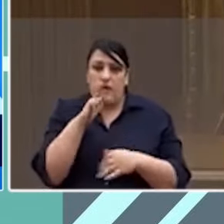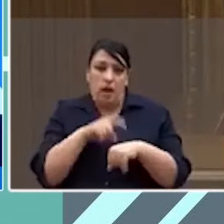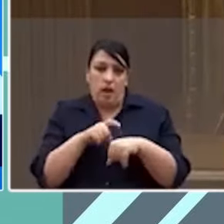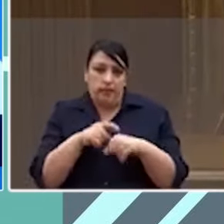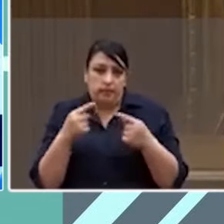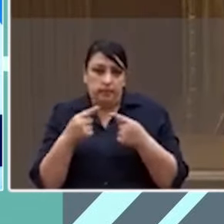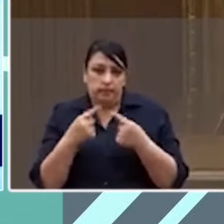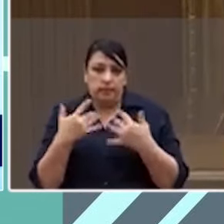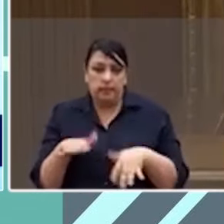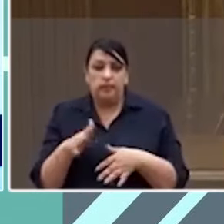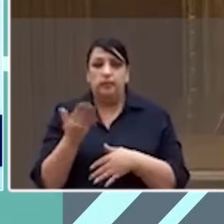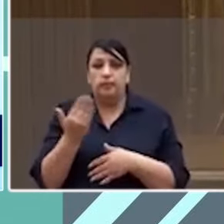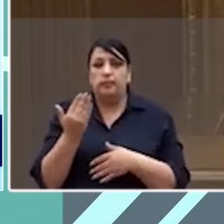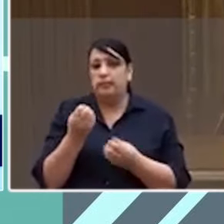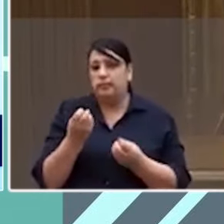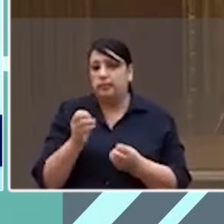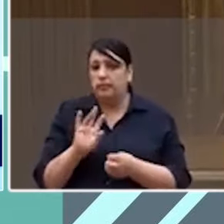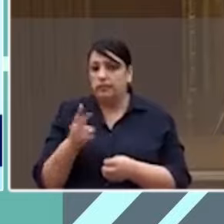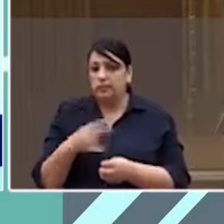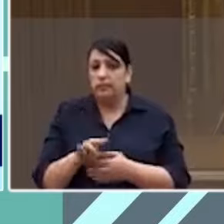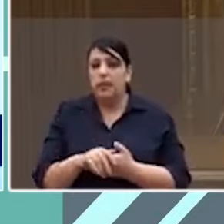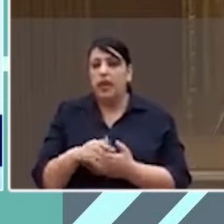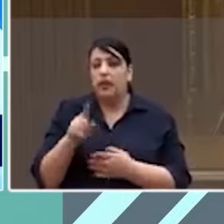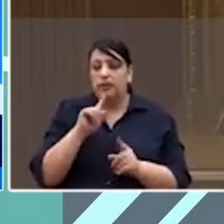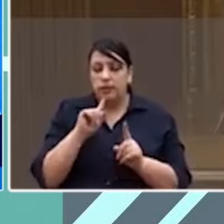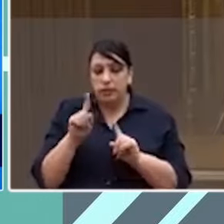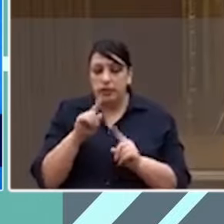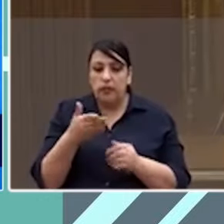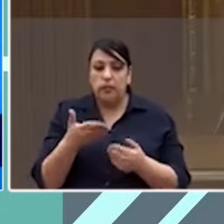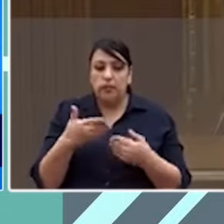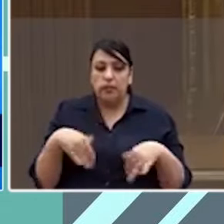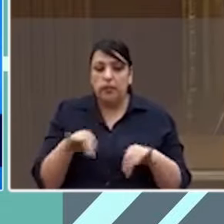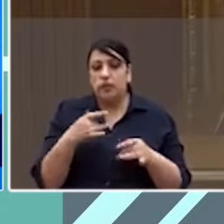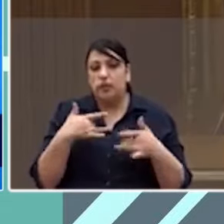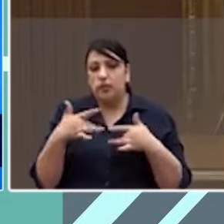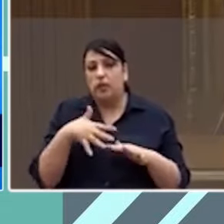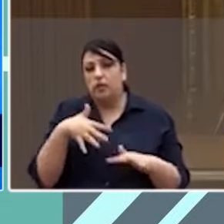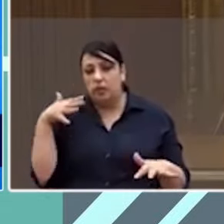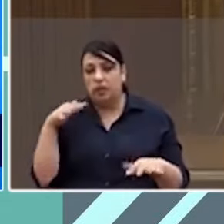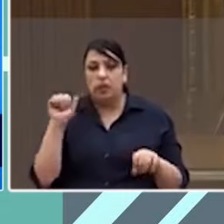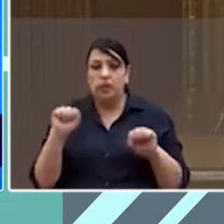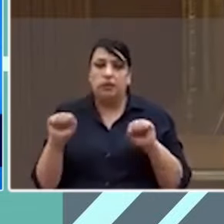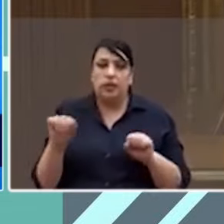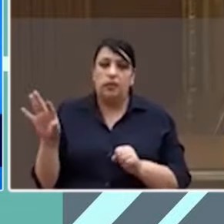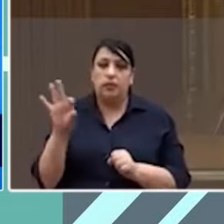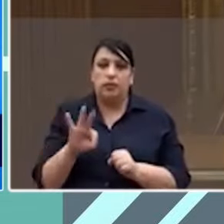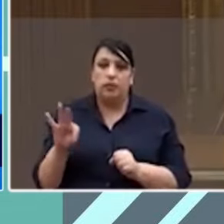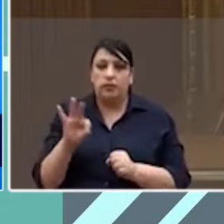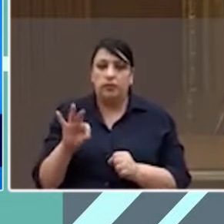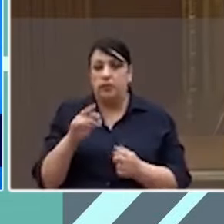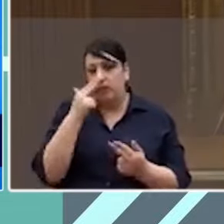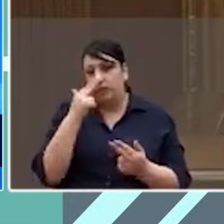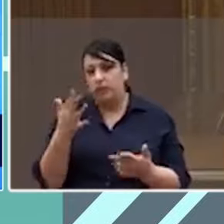Եվրամիությունը, Հայաստանը ինչ, չգիտեմ։ Վստահաբար նման քայլերը անհրաժեշտ